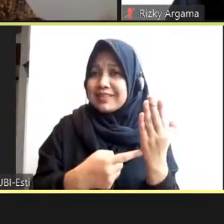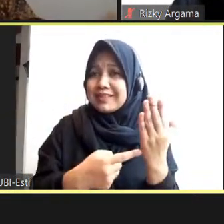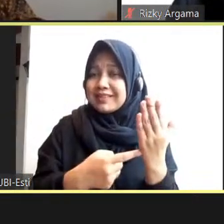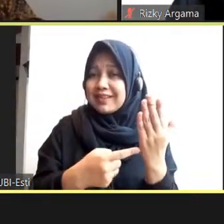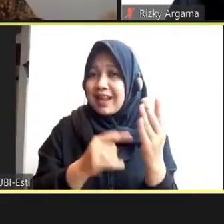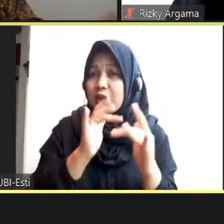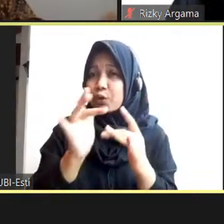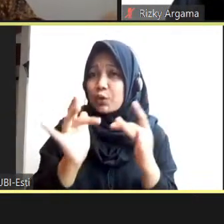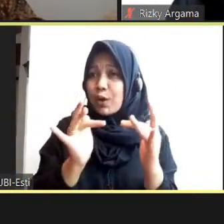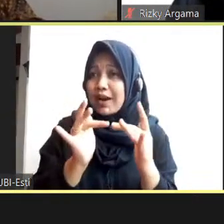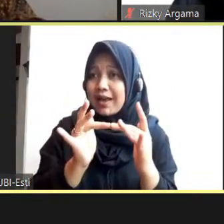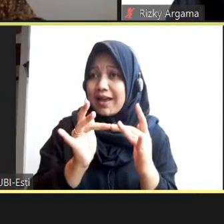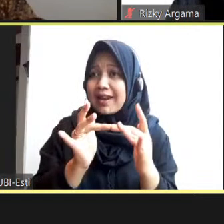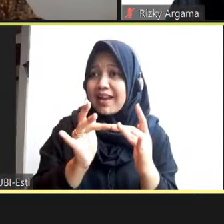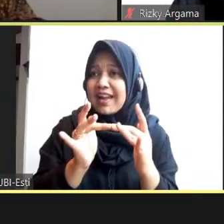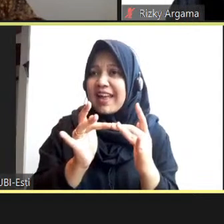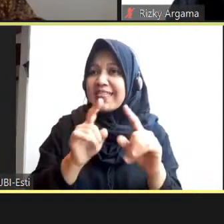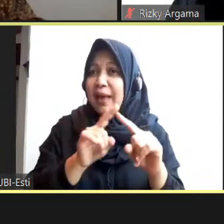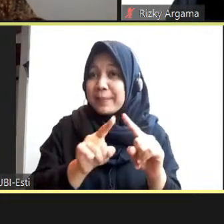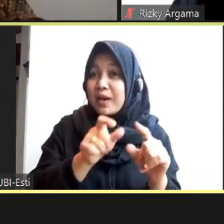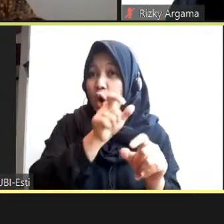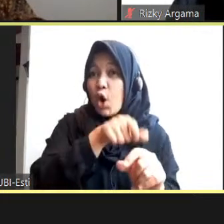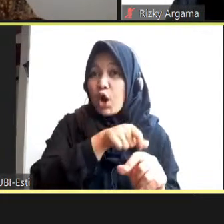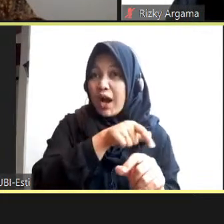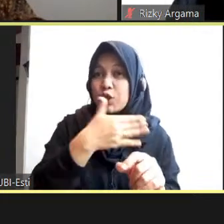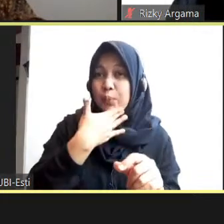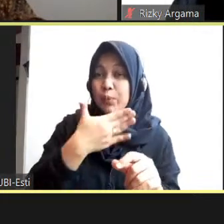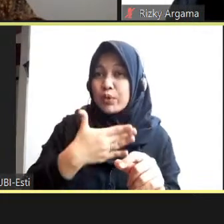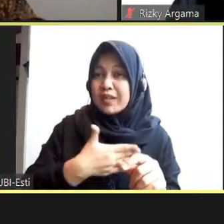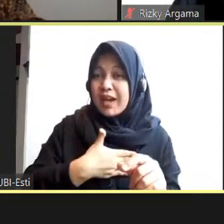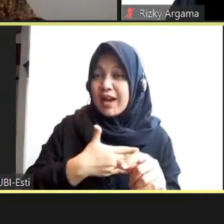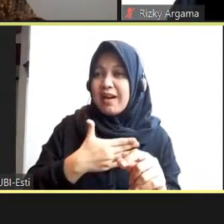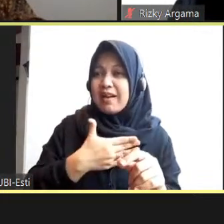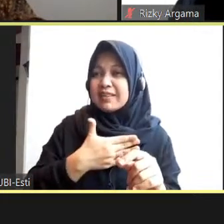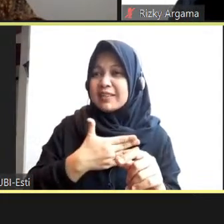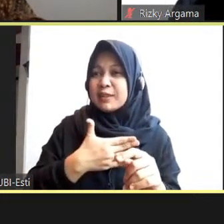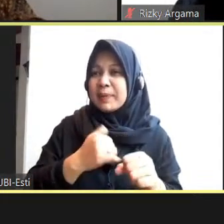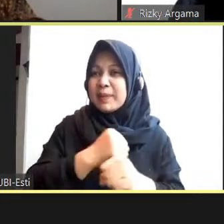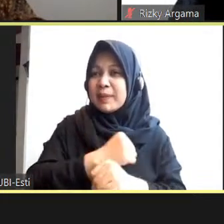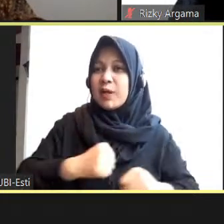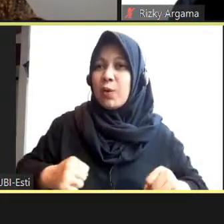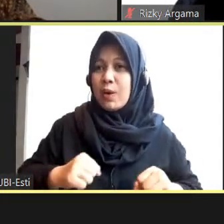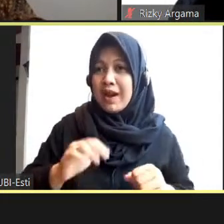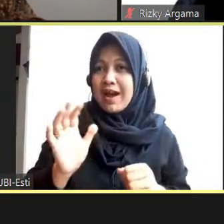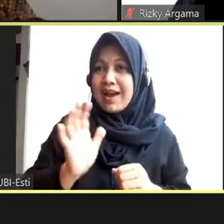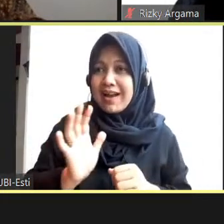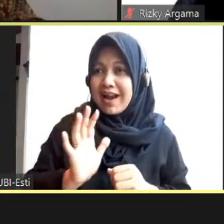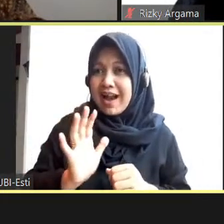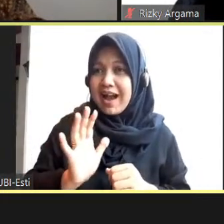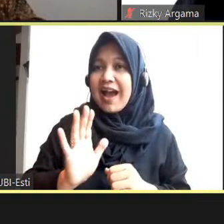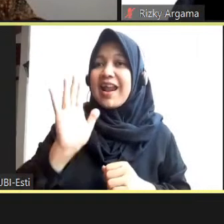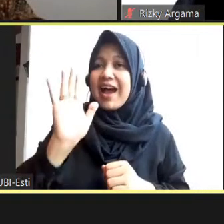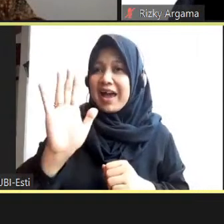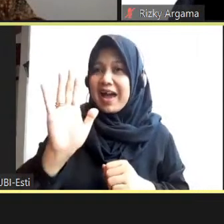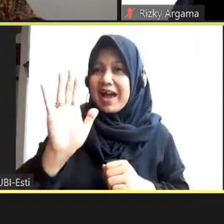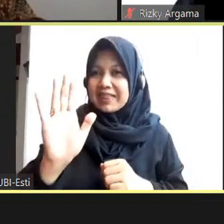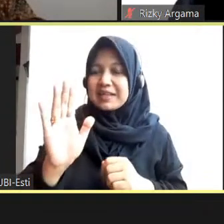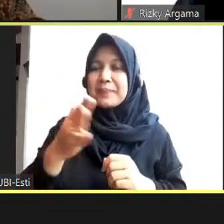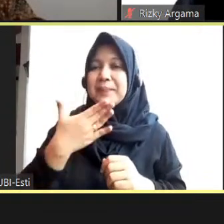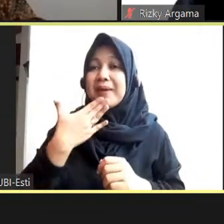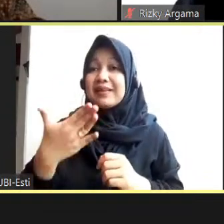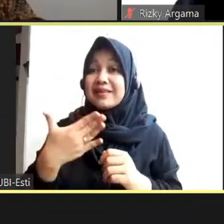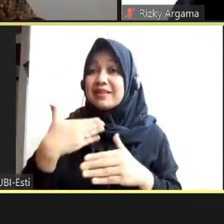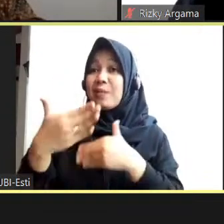tidak dekat dengan kekuasaannya, itu akan lebih ditangani lebih lambat, cenderung lebih lambat